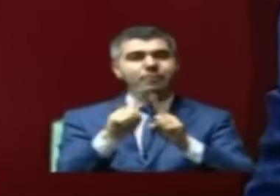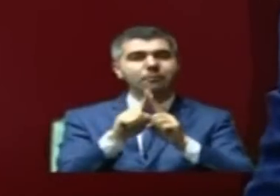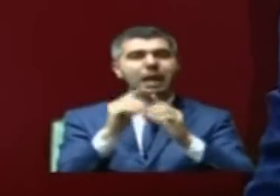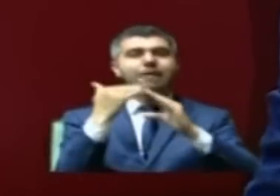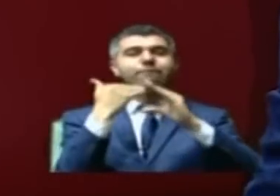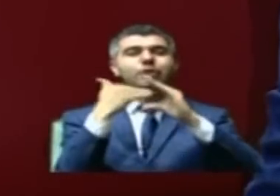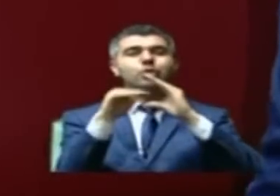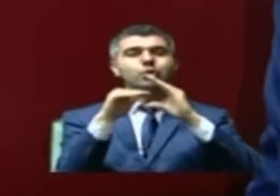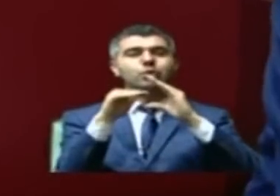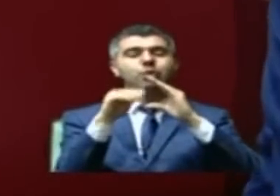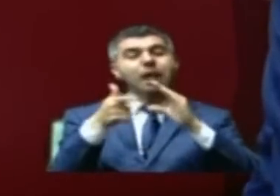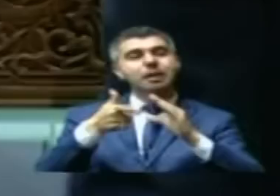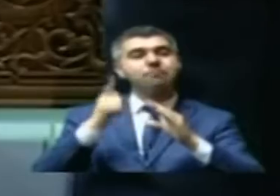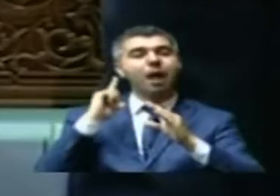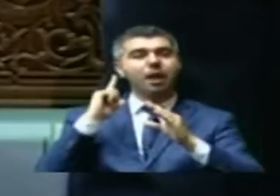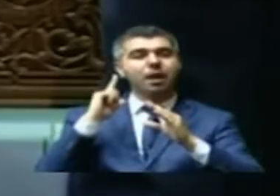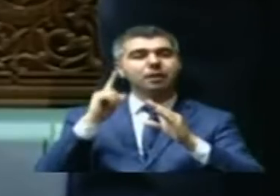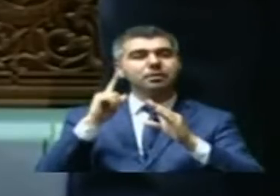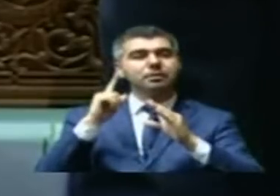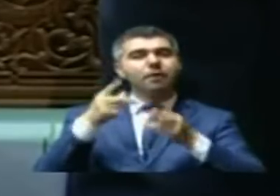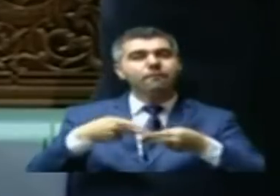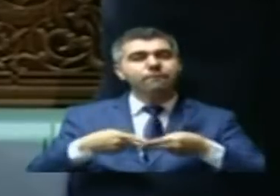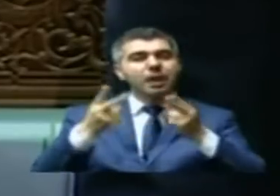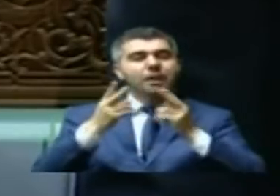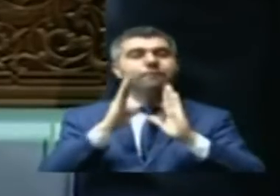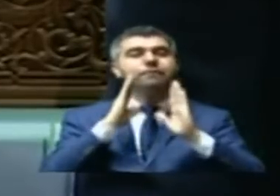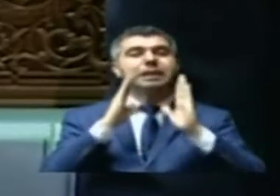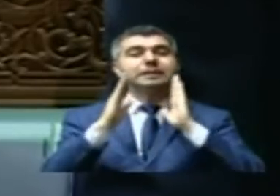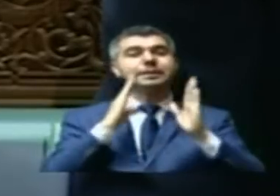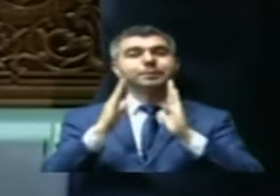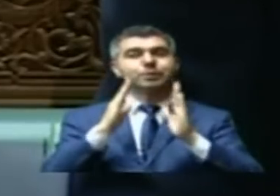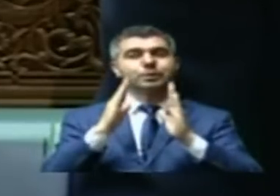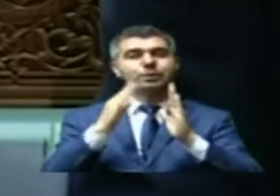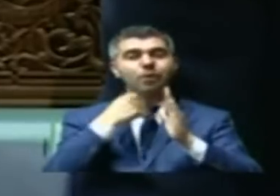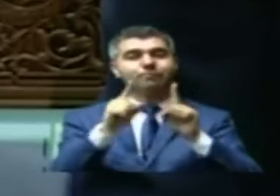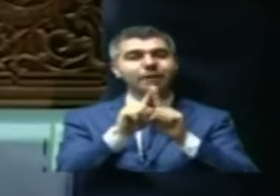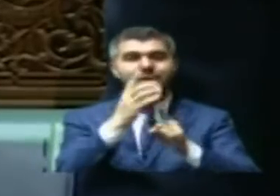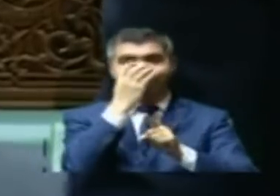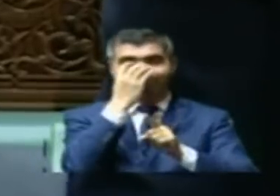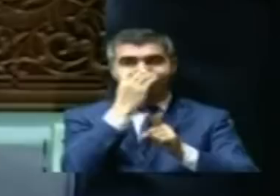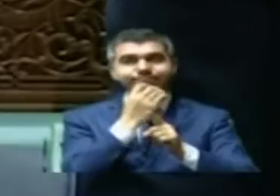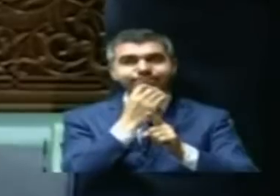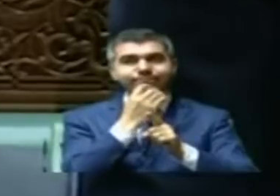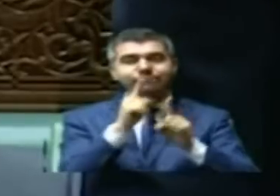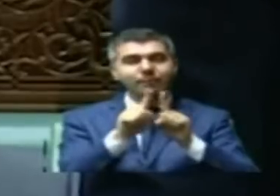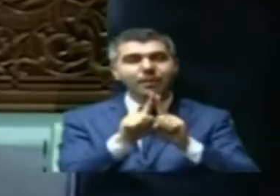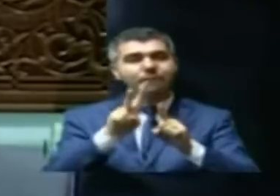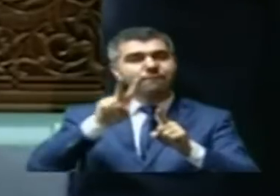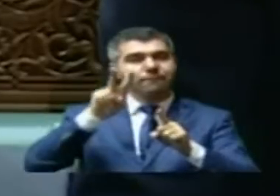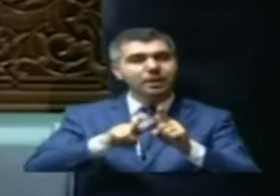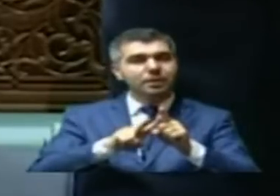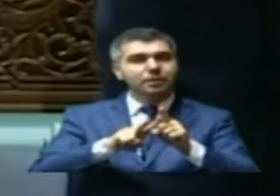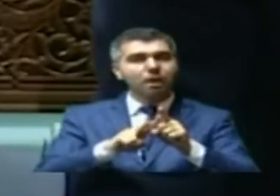الفضيحة الذي صدر البارحة بطريقة مهينة وقاسية وحتى من الكرامة الإنسانية تمس المواطن ناصر